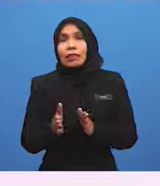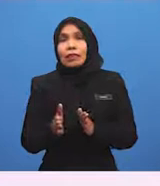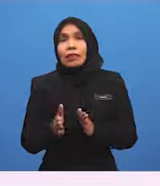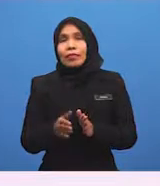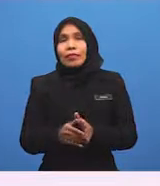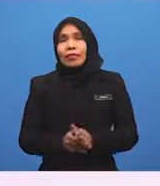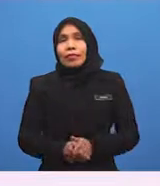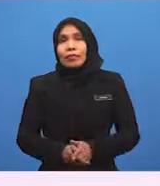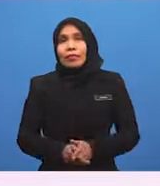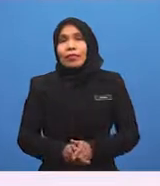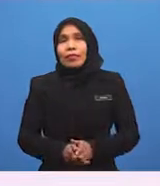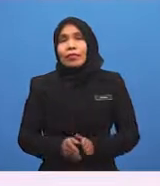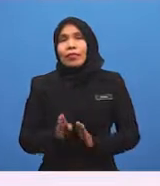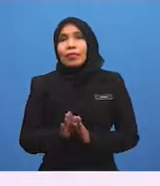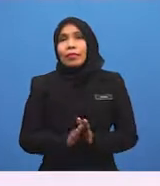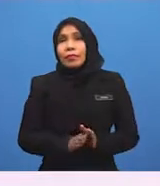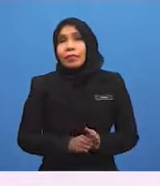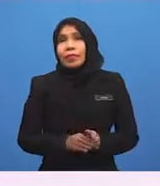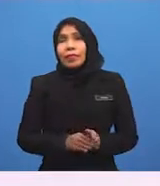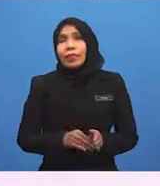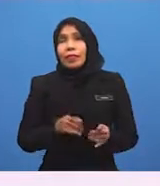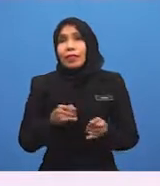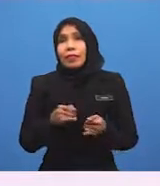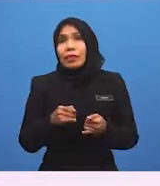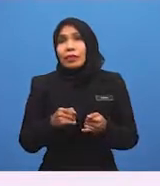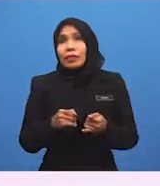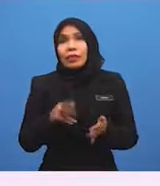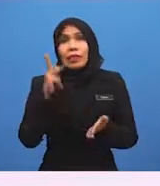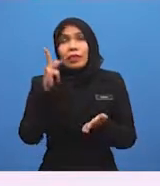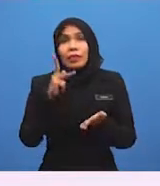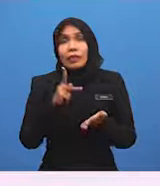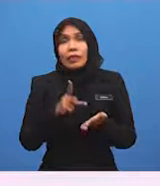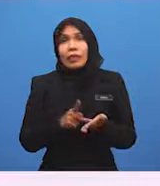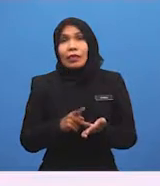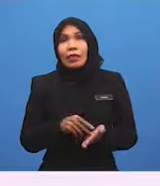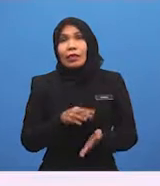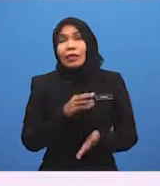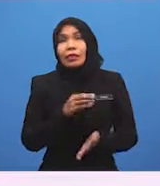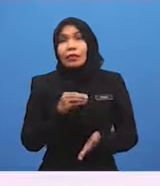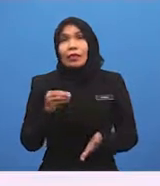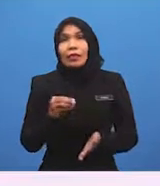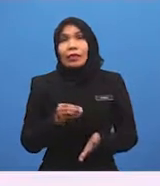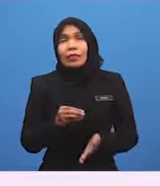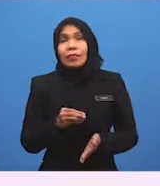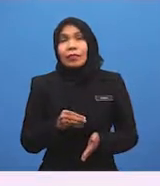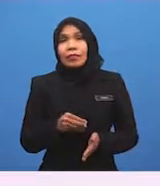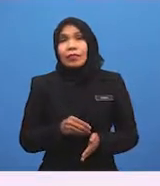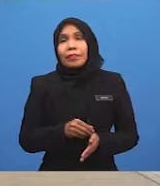toleransi, percaya mempercayai dan perkongsian bijak antara